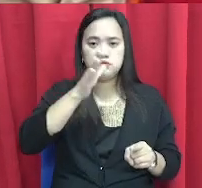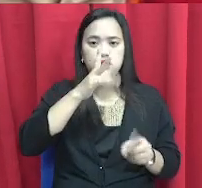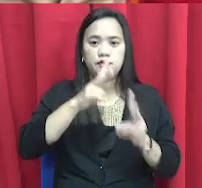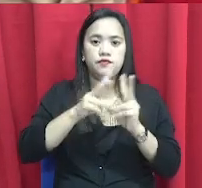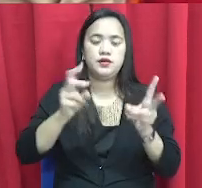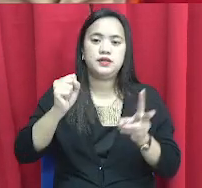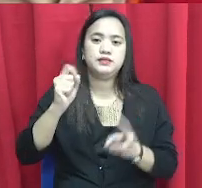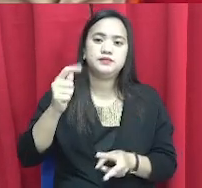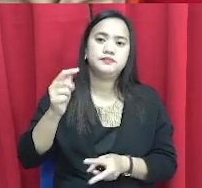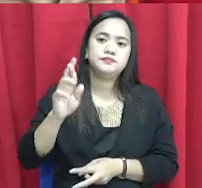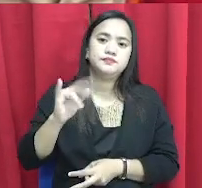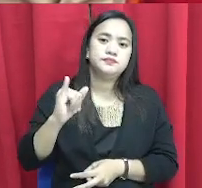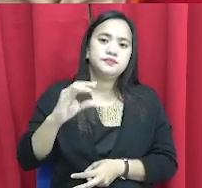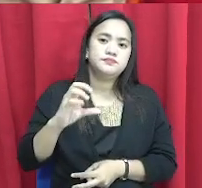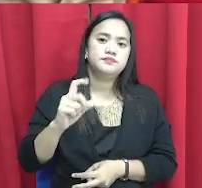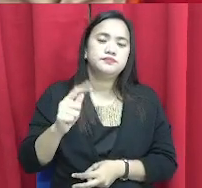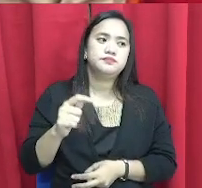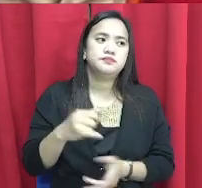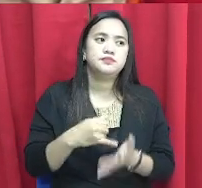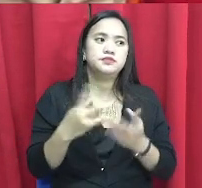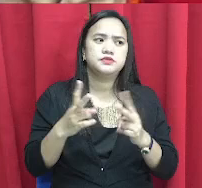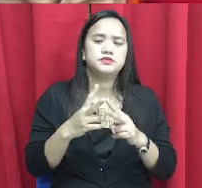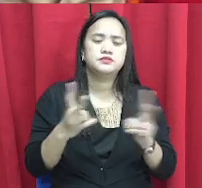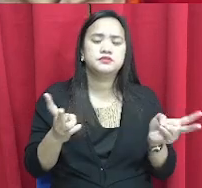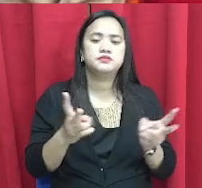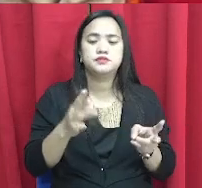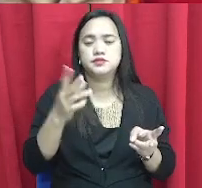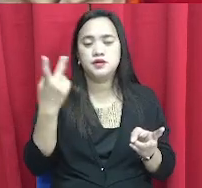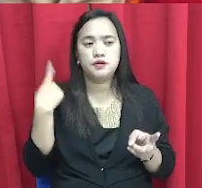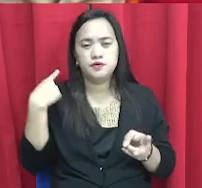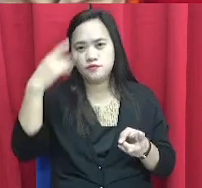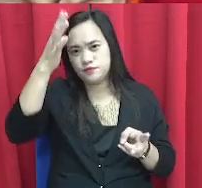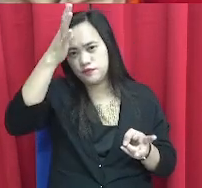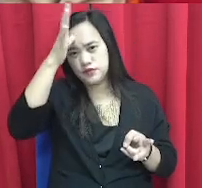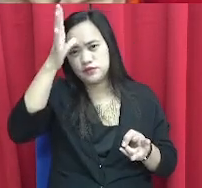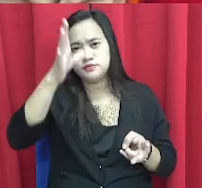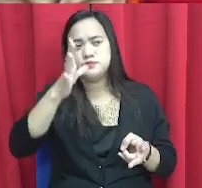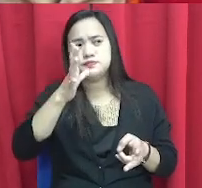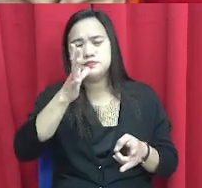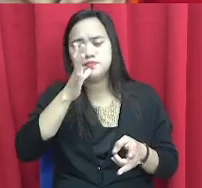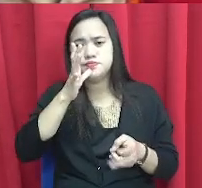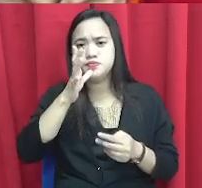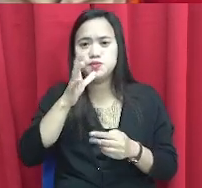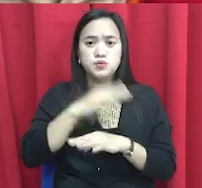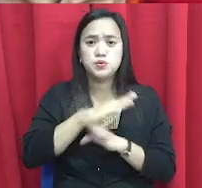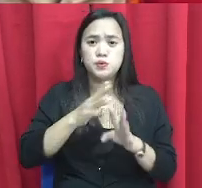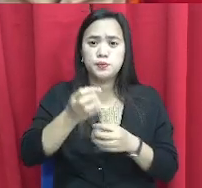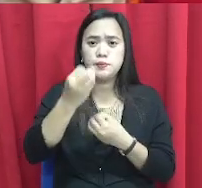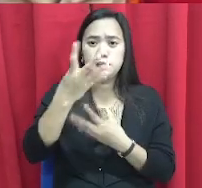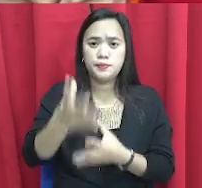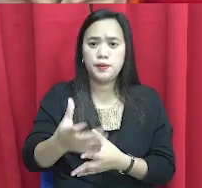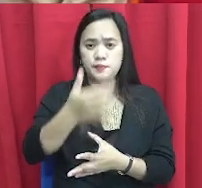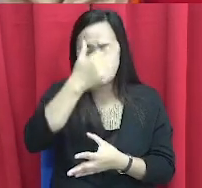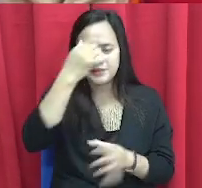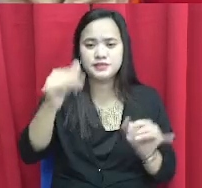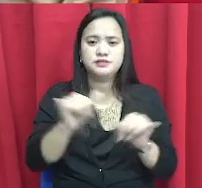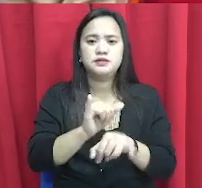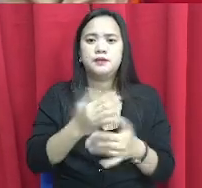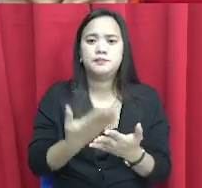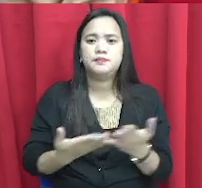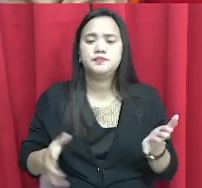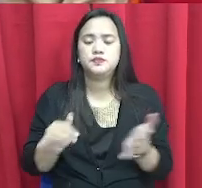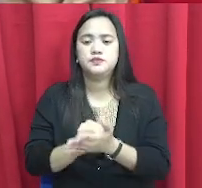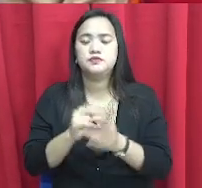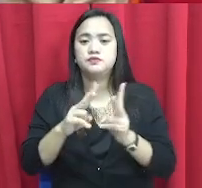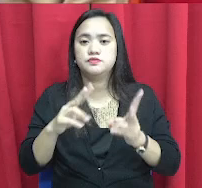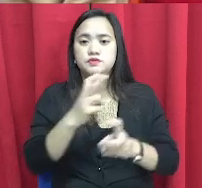Hindi kasi sila nasusunod Mahirap naman ang kalagayan ko may tatay akong ganito may nanay akong ganito Hindi sila nasusunod eh ganun din sa tatay napakahirap talaga